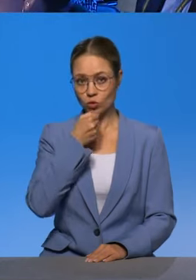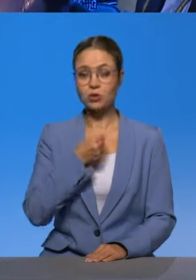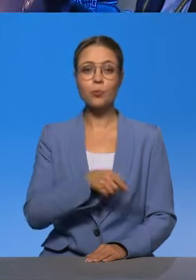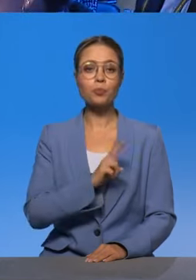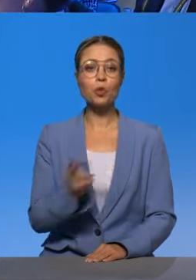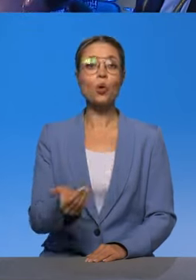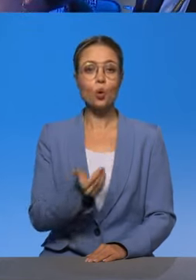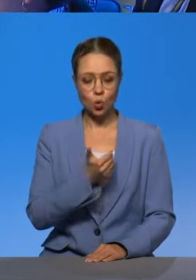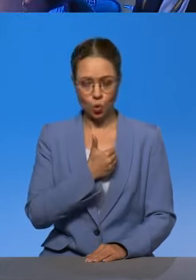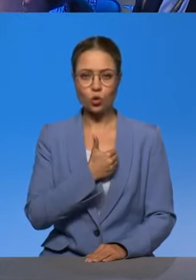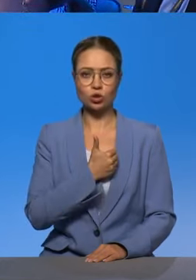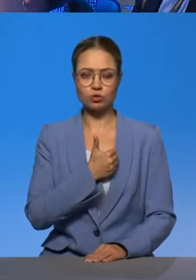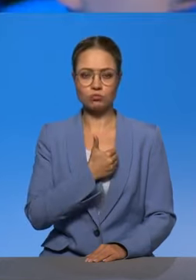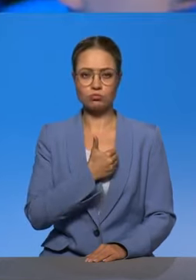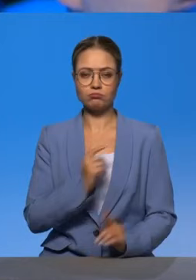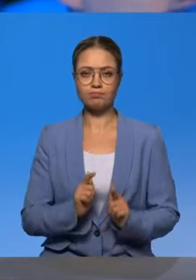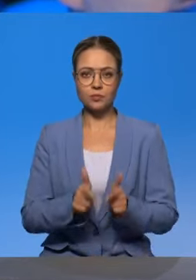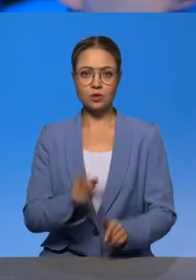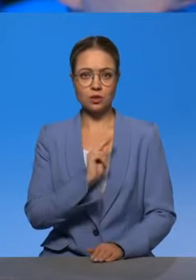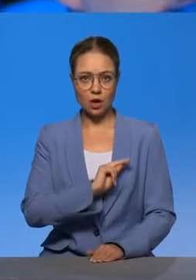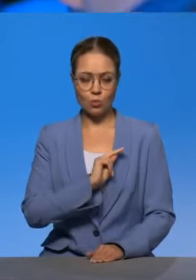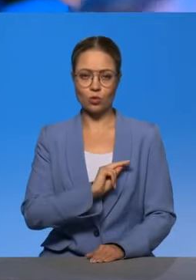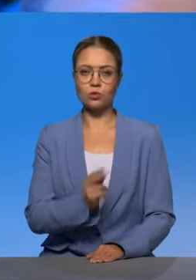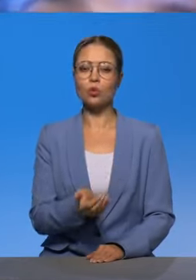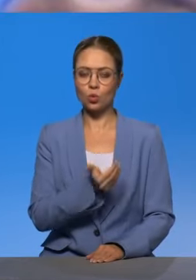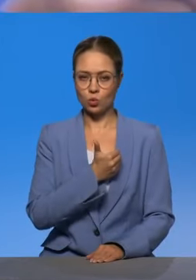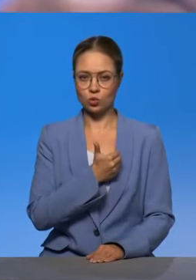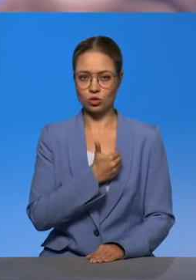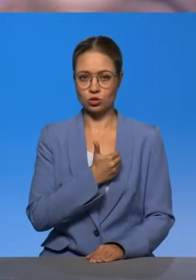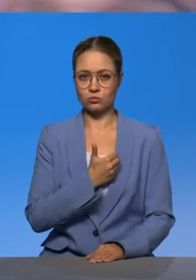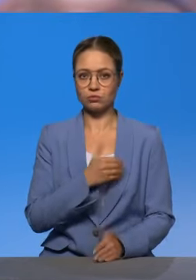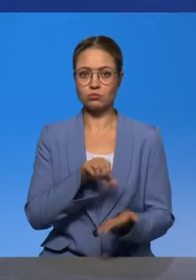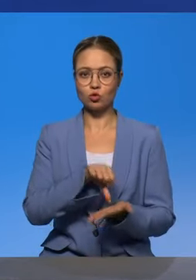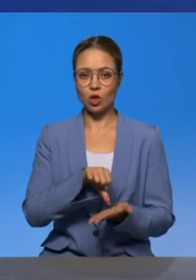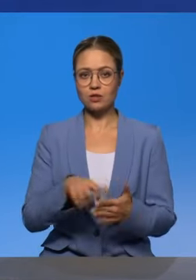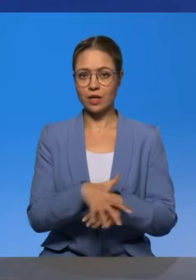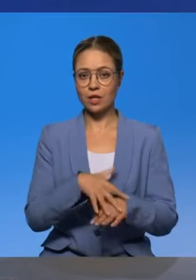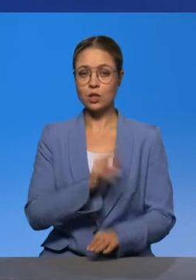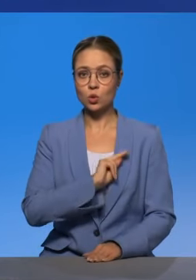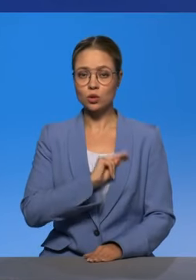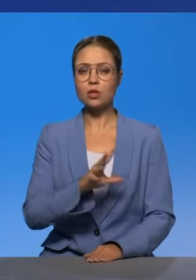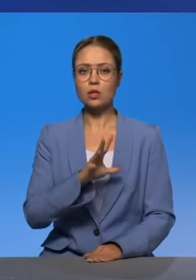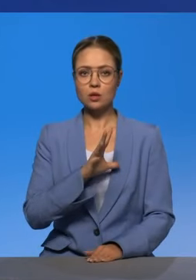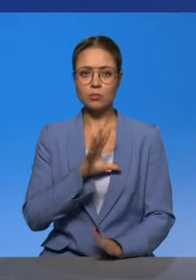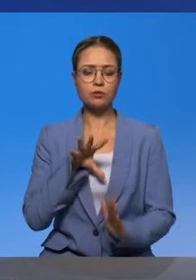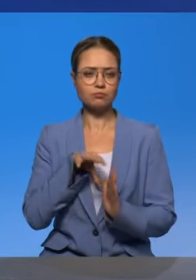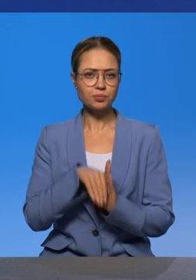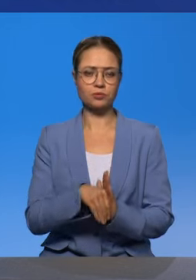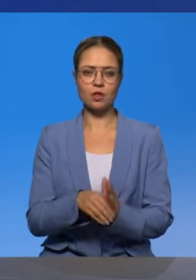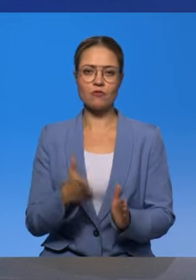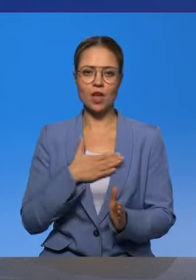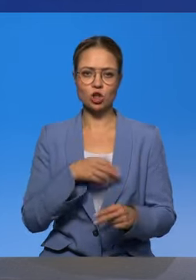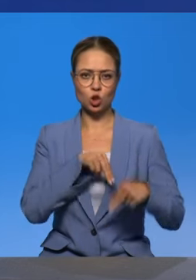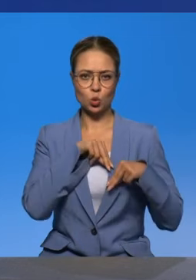хотят выйти и хотят находиться на рынке труда и быть полноценными членами наших трудовых коллективов. А